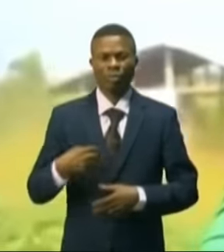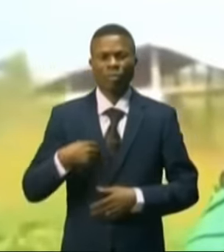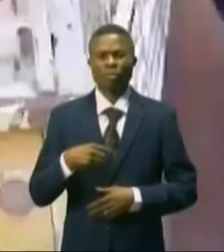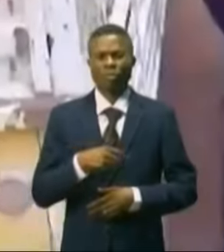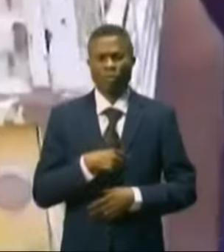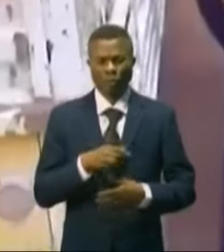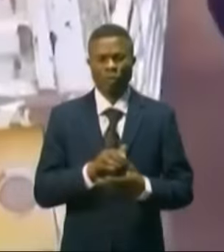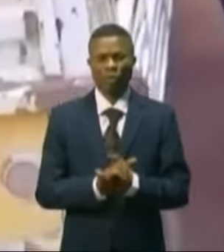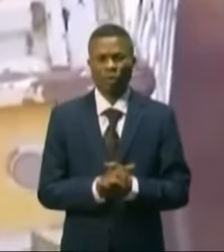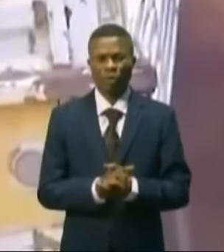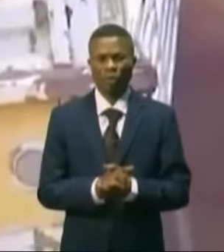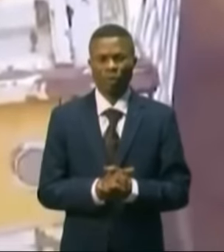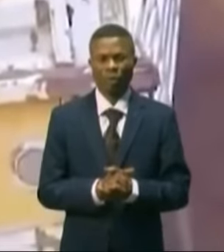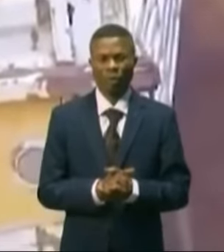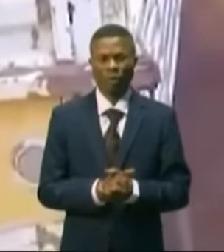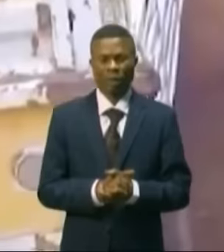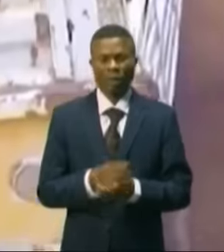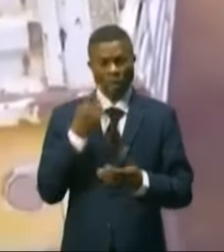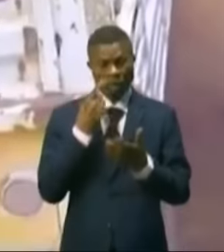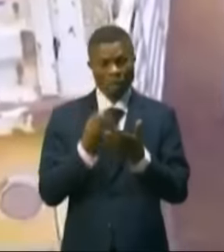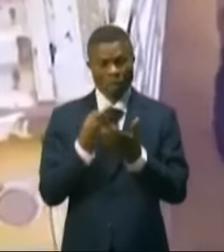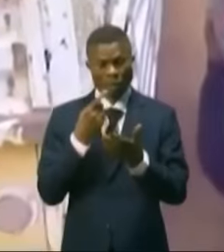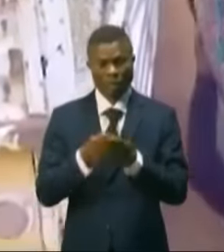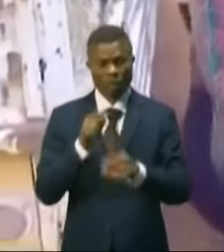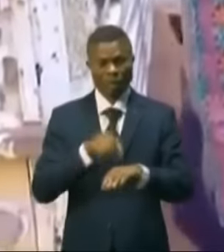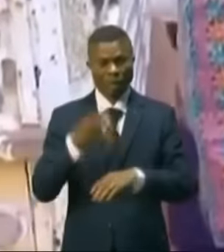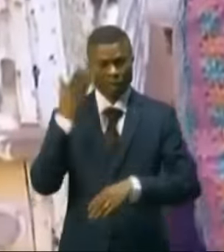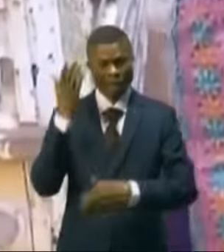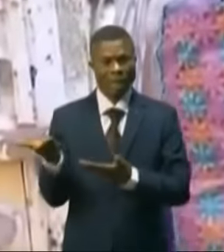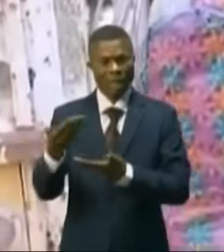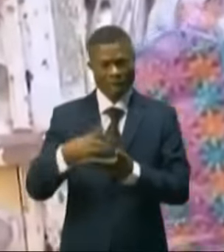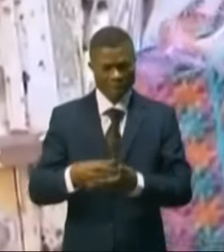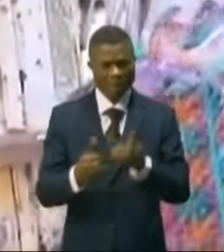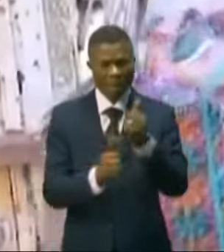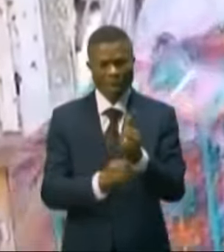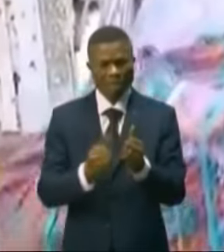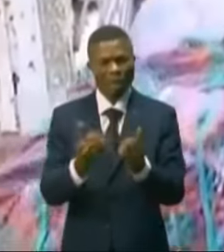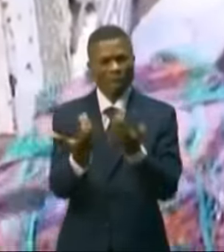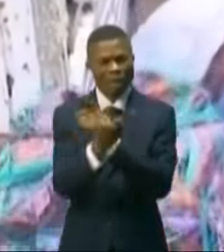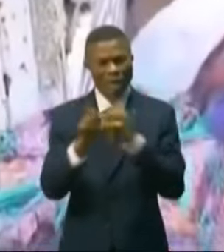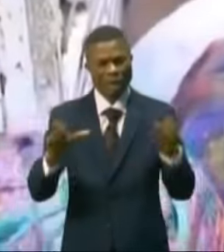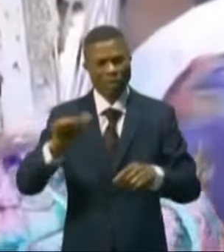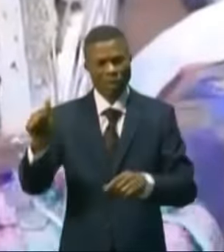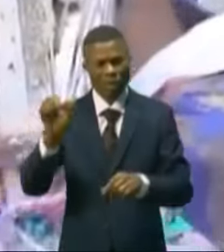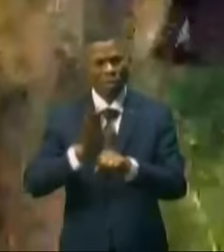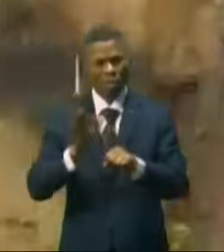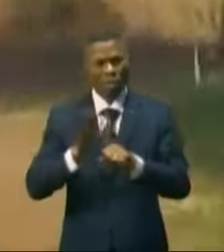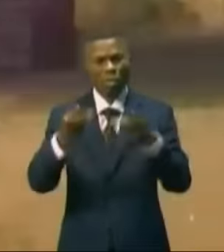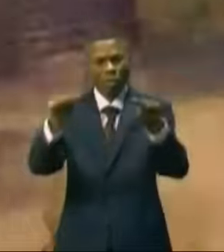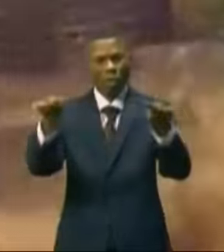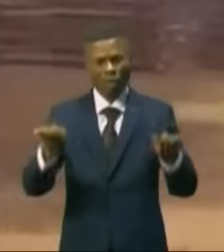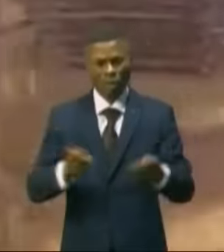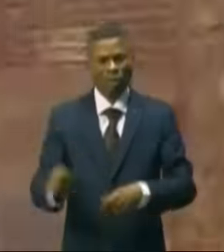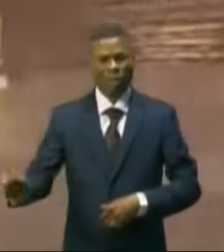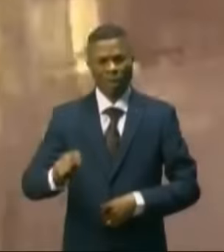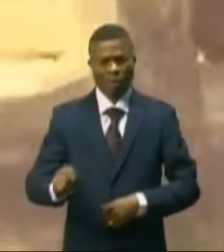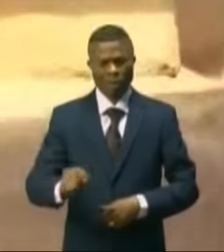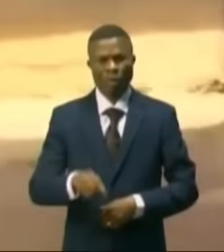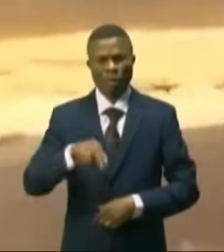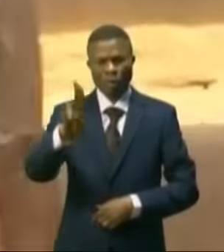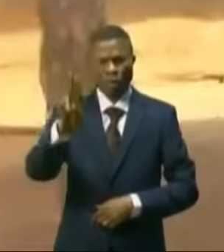Notons qu'il s'observe depuis un temps un retour volontaire de population dans plusieurs zones dans les territoires du